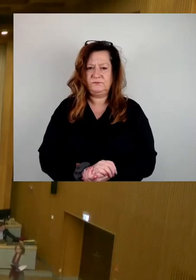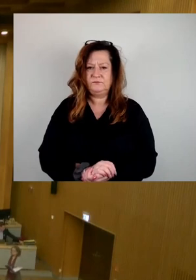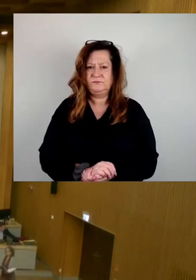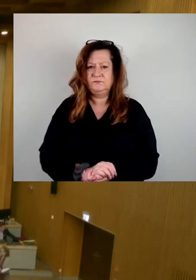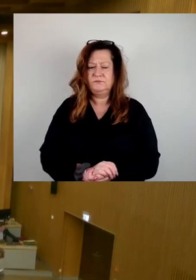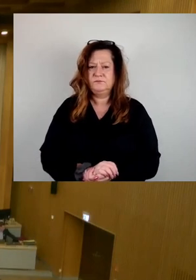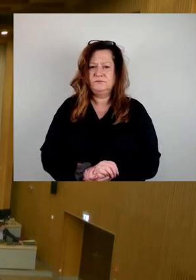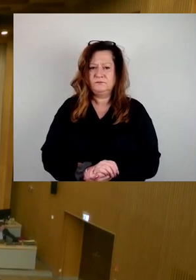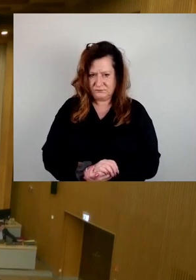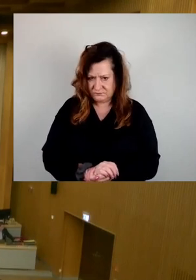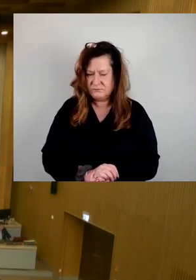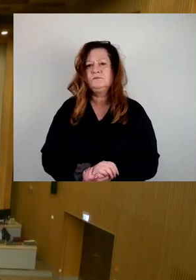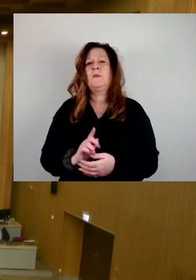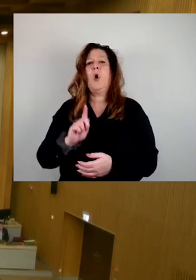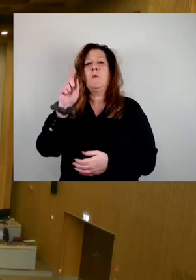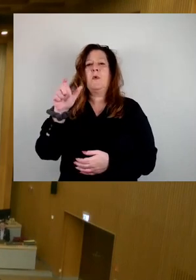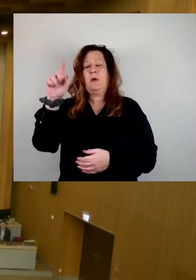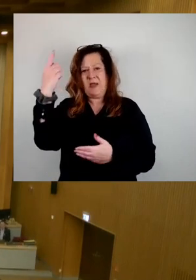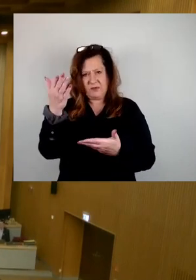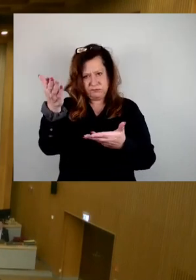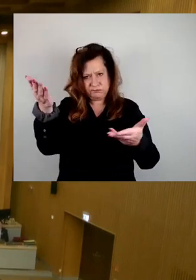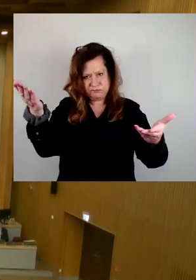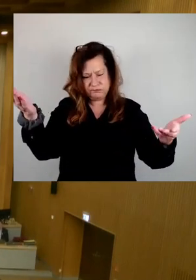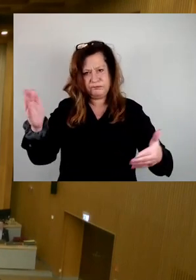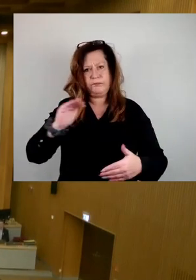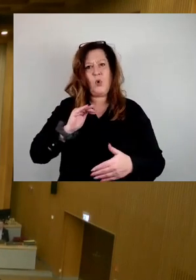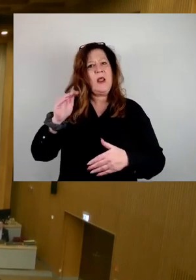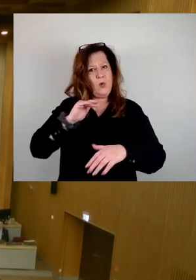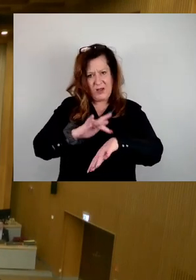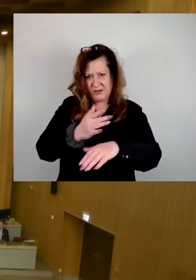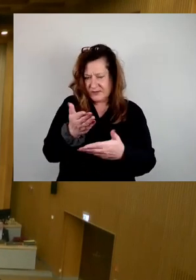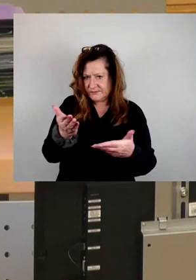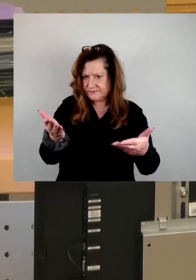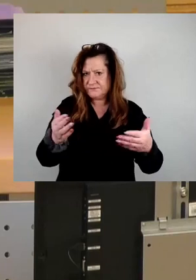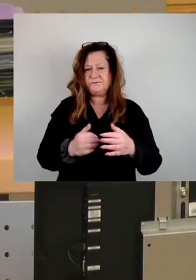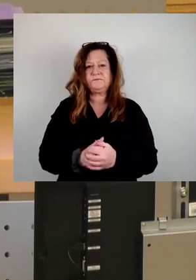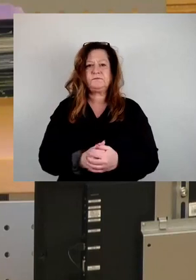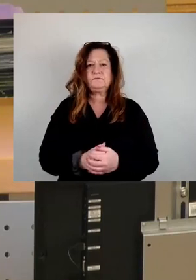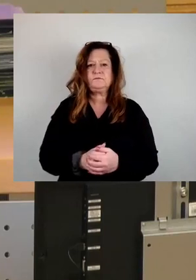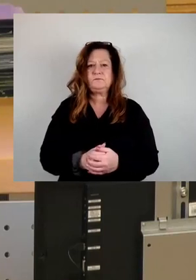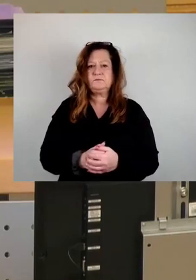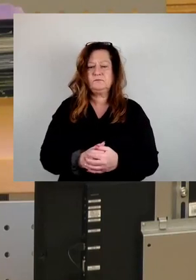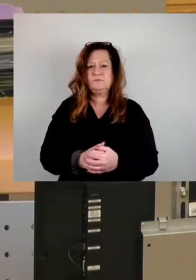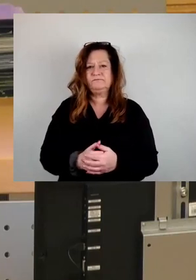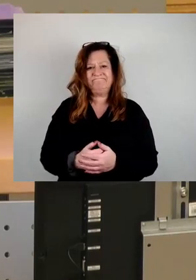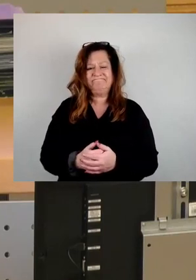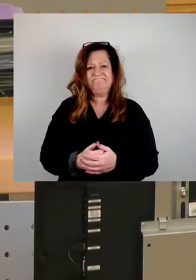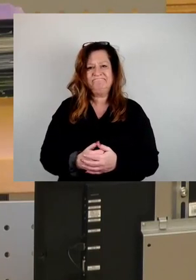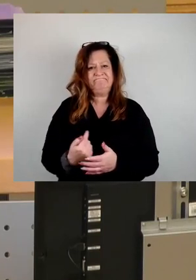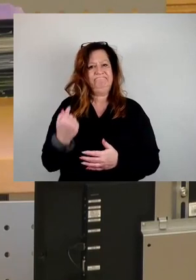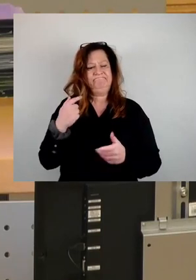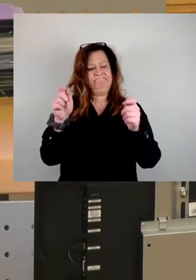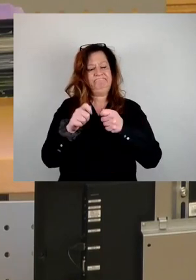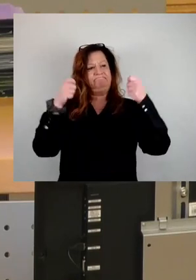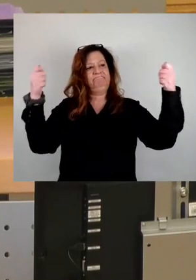Sehr geehrter Herr Oberbürgermeister, sehr geehrte Kolleginnen und Kollegen, wir konnten ja kürzlich in der Zeitung lesen, dass unser Oberbürgermeister